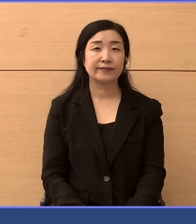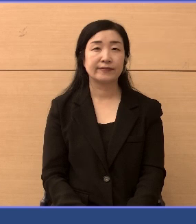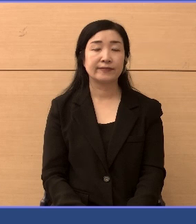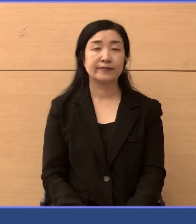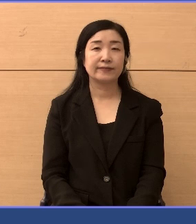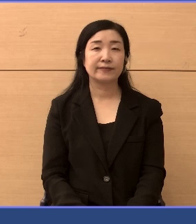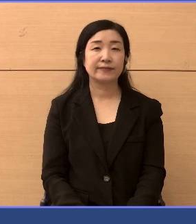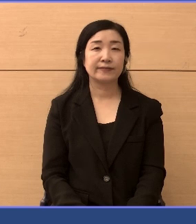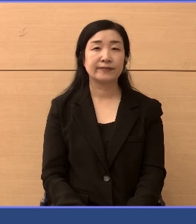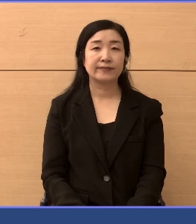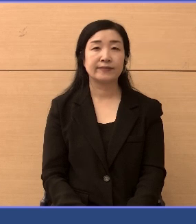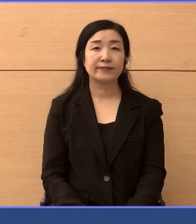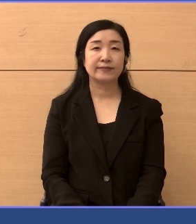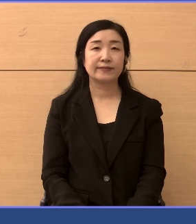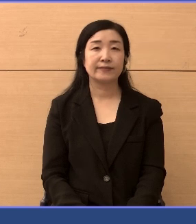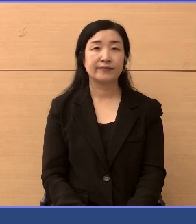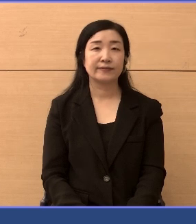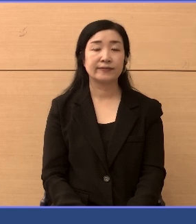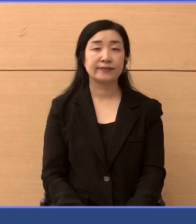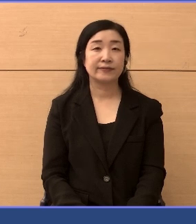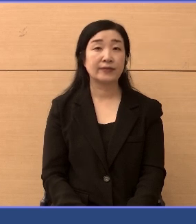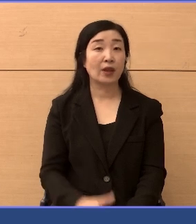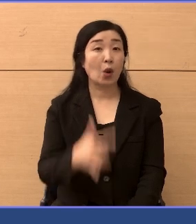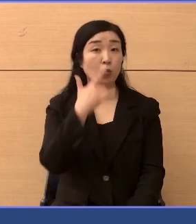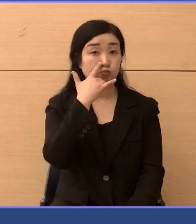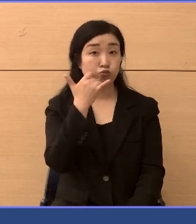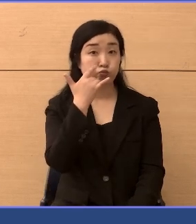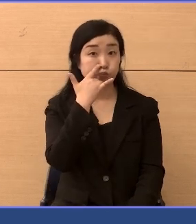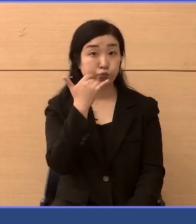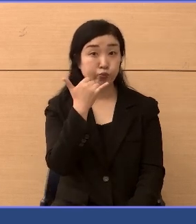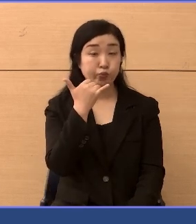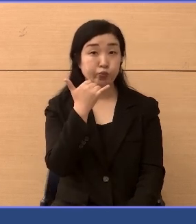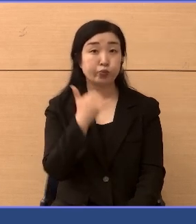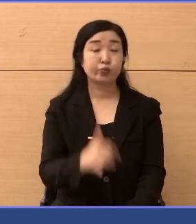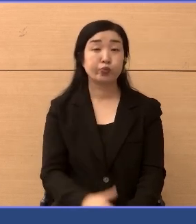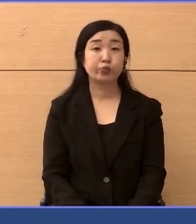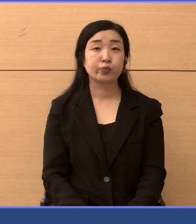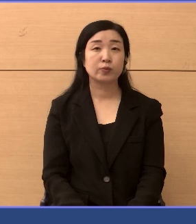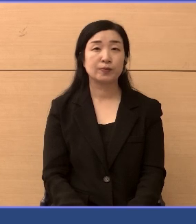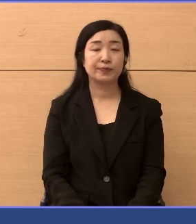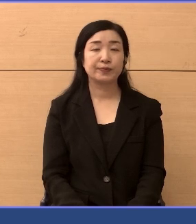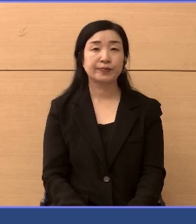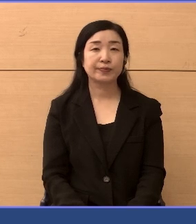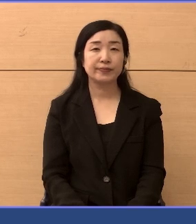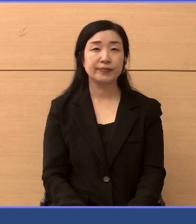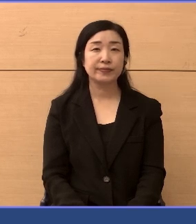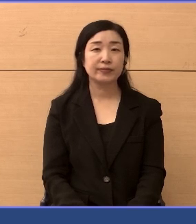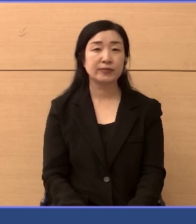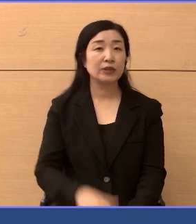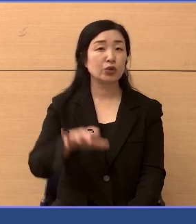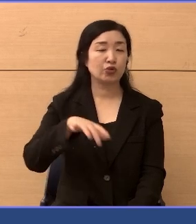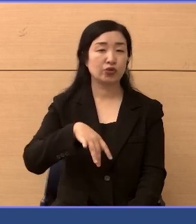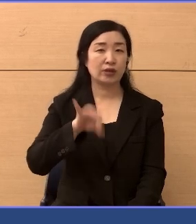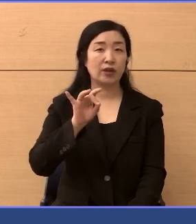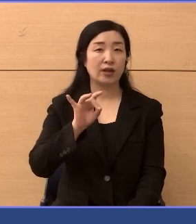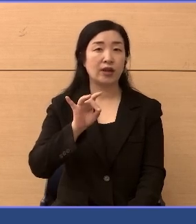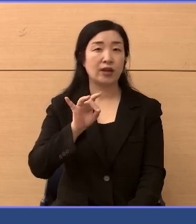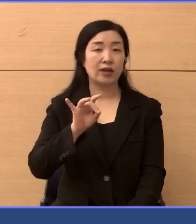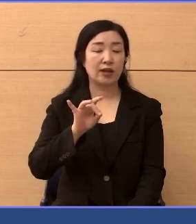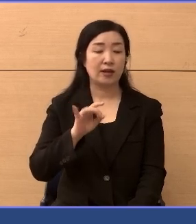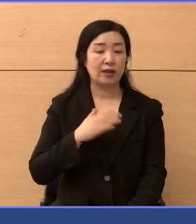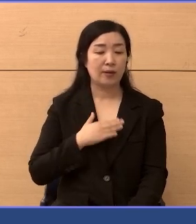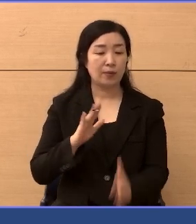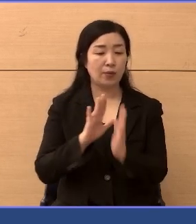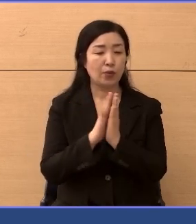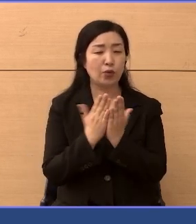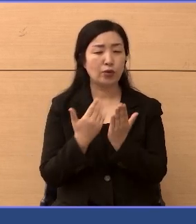challenge to ensure that parents are 부모가 occasionally prioritizing themselves and 일단 making sure that